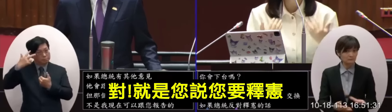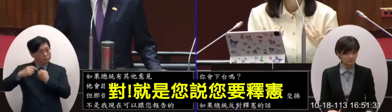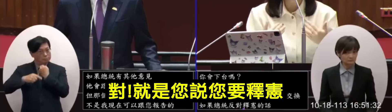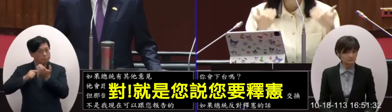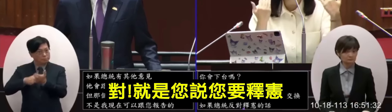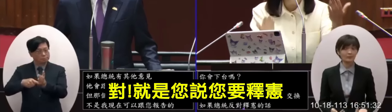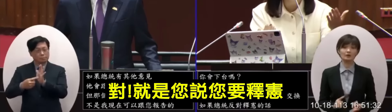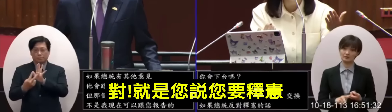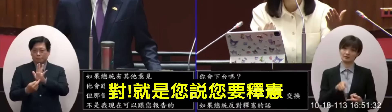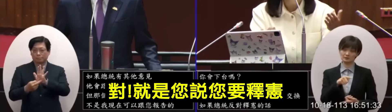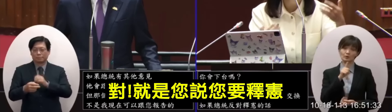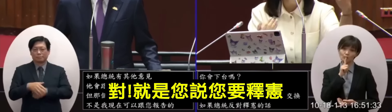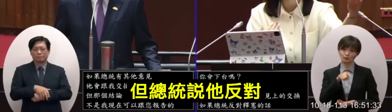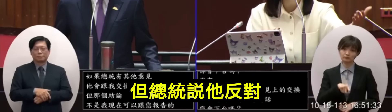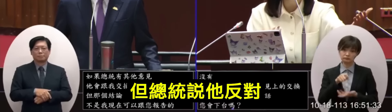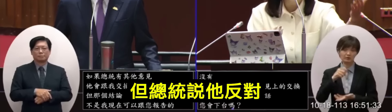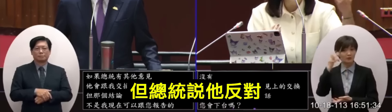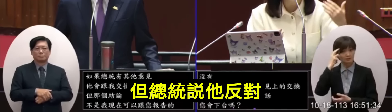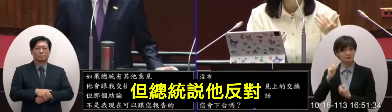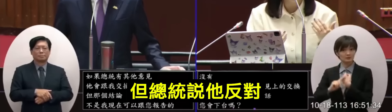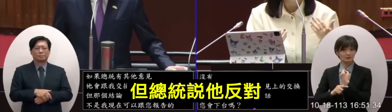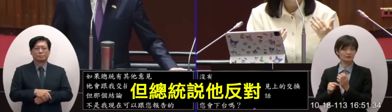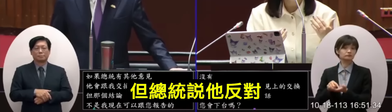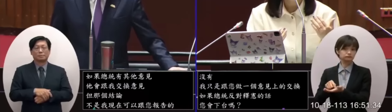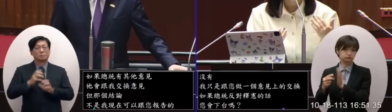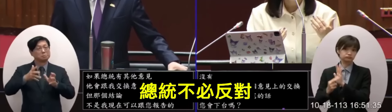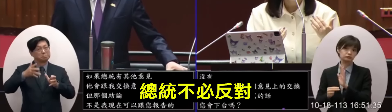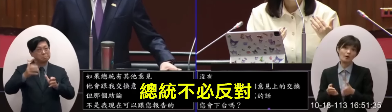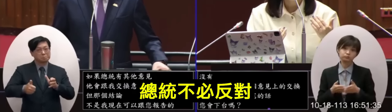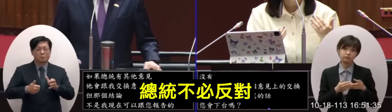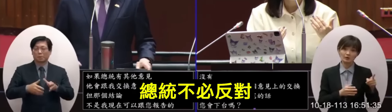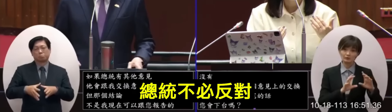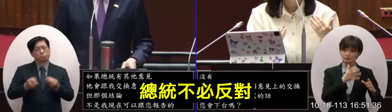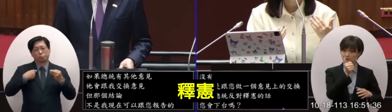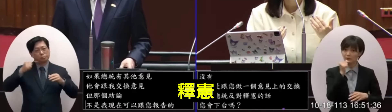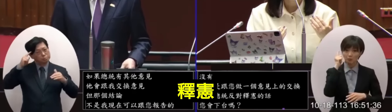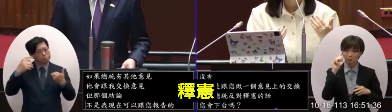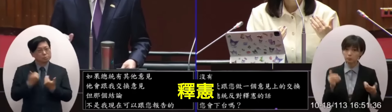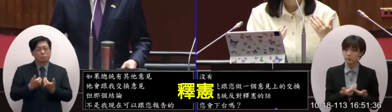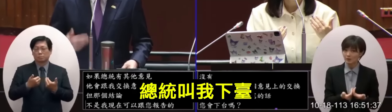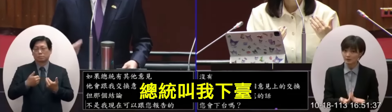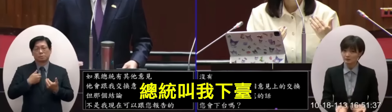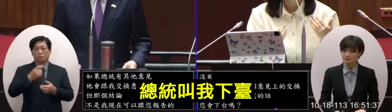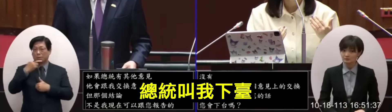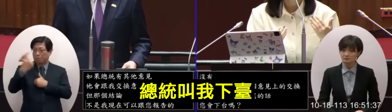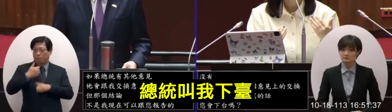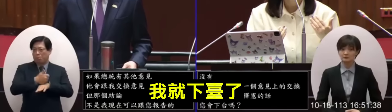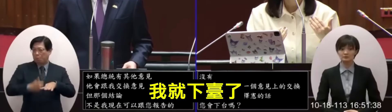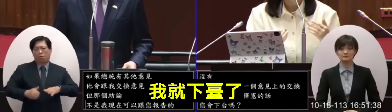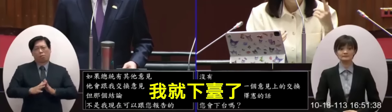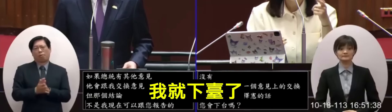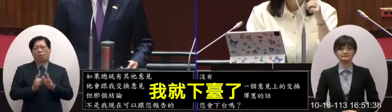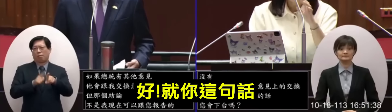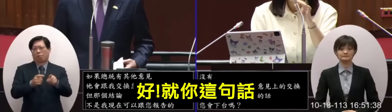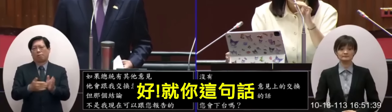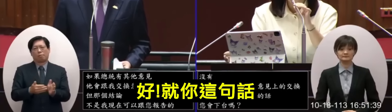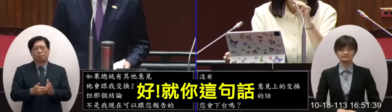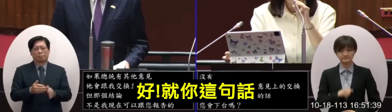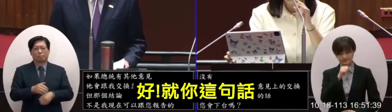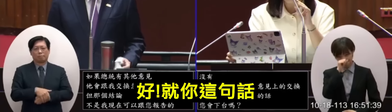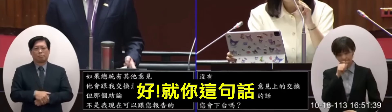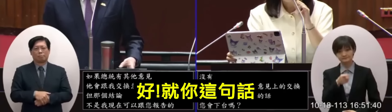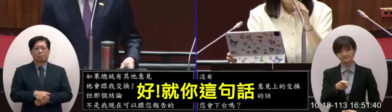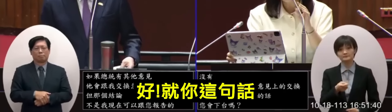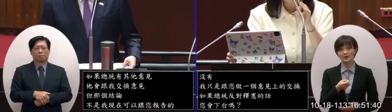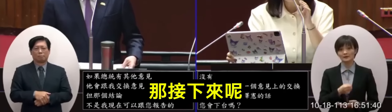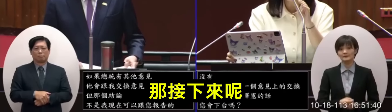对，就是您说您要释宪，但总统说他反对。 总统不必反对释宪，总统叫我下台，我就下台了。 好，就你这句